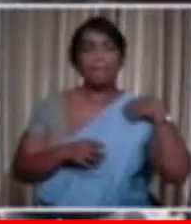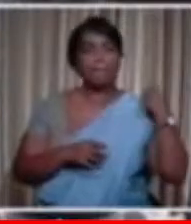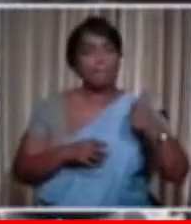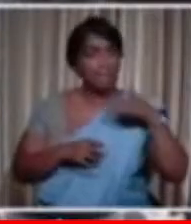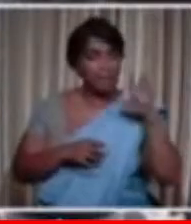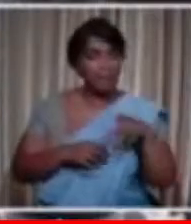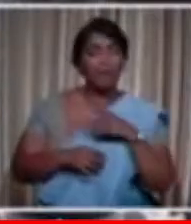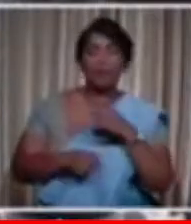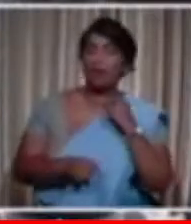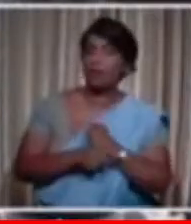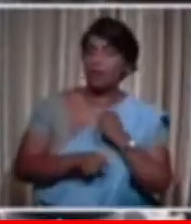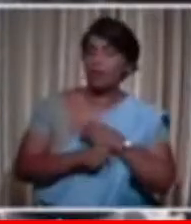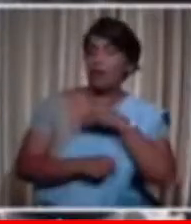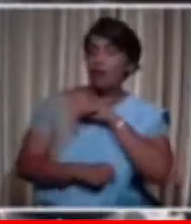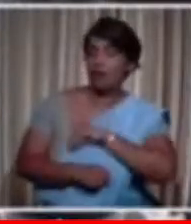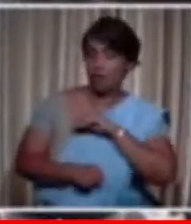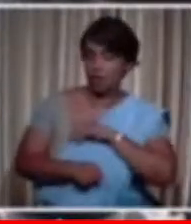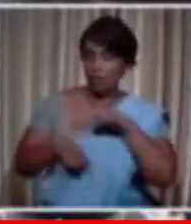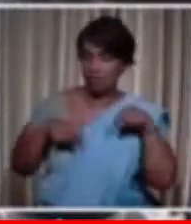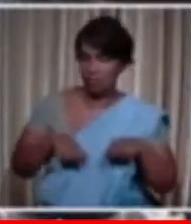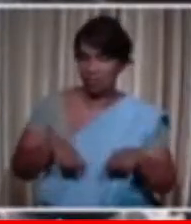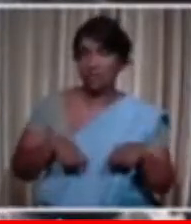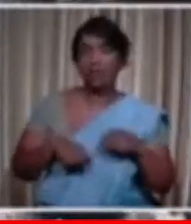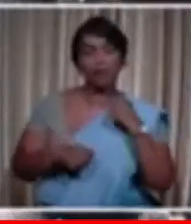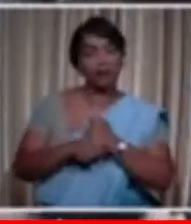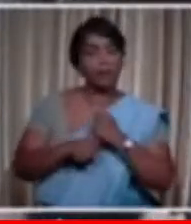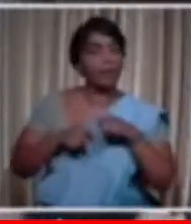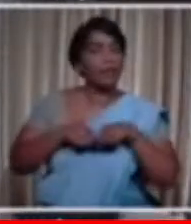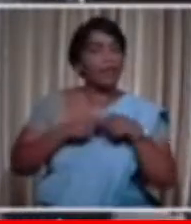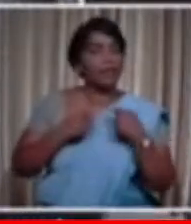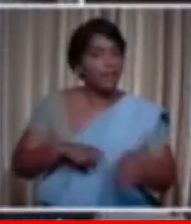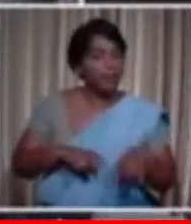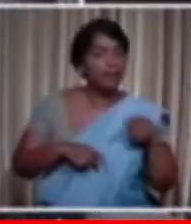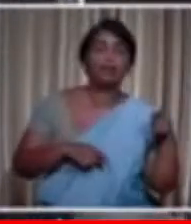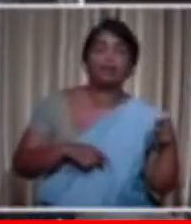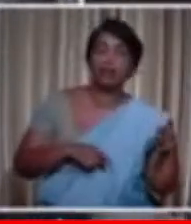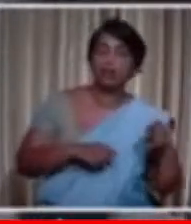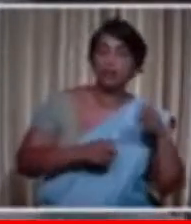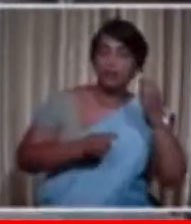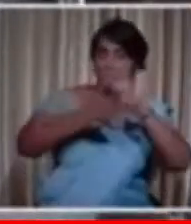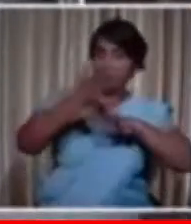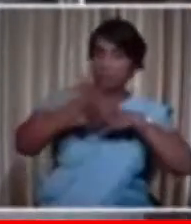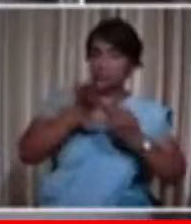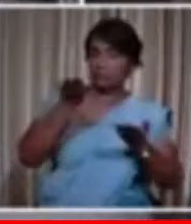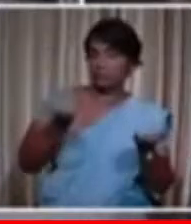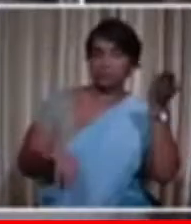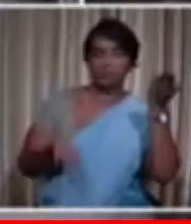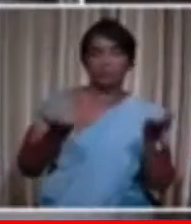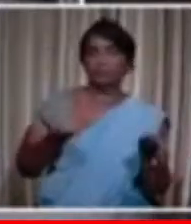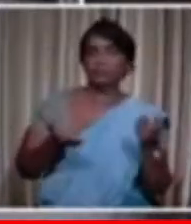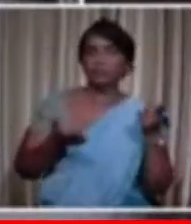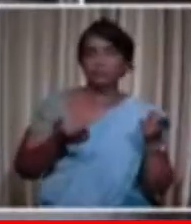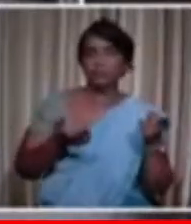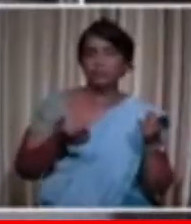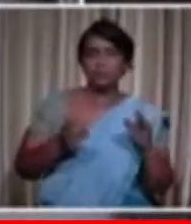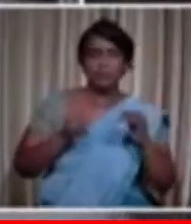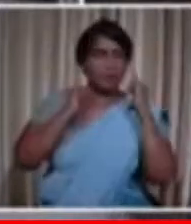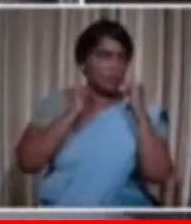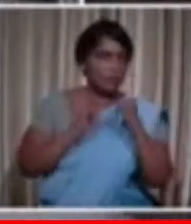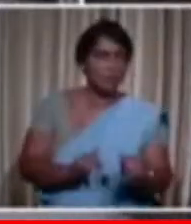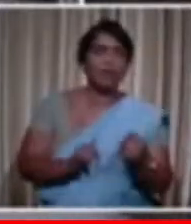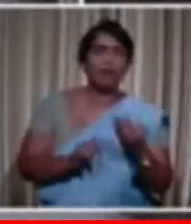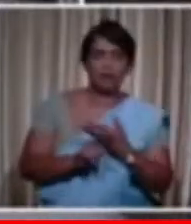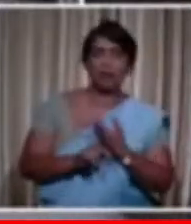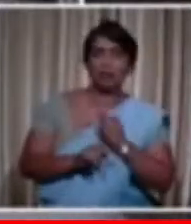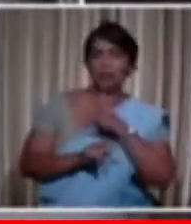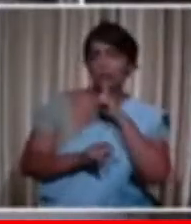වශයෙන්ම රජයේ ආදායම මේ වෙනකොට රජයේ වියදම සහ අයවැය හිගය පිළිබඳව ඉතාමත්ම අමිහිරි තත්ත්වයක් තියෙනේ